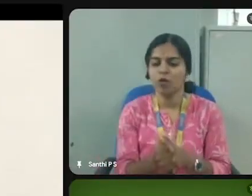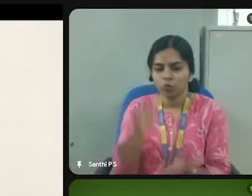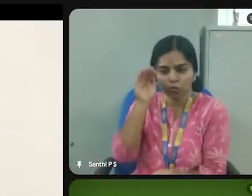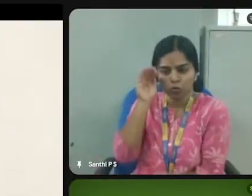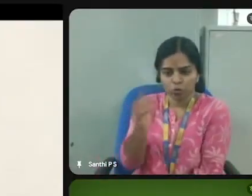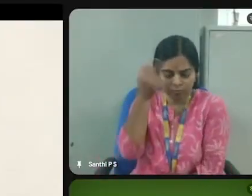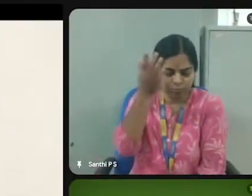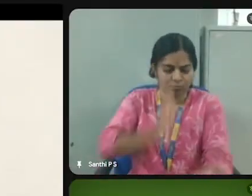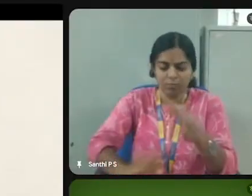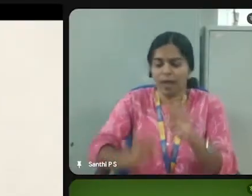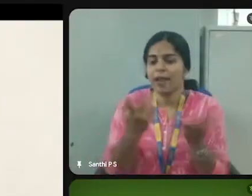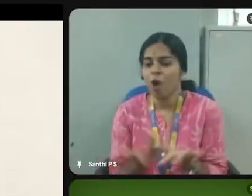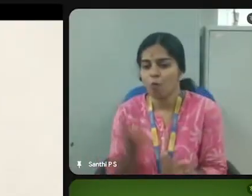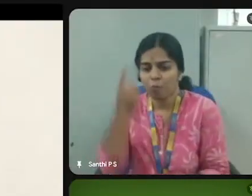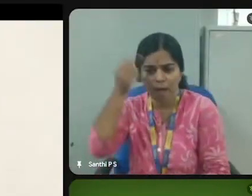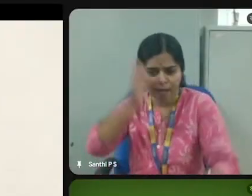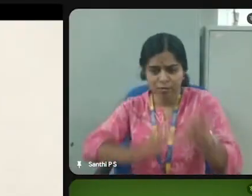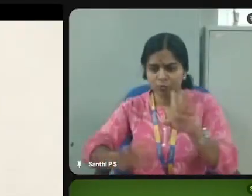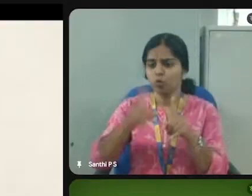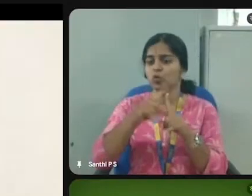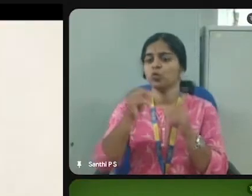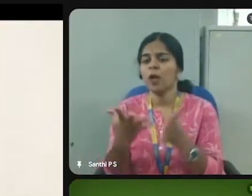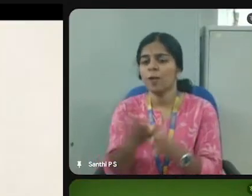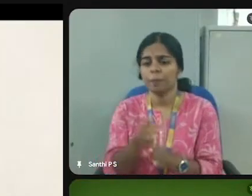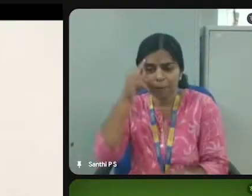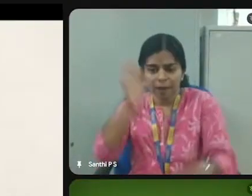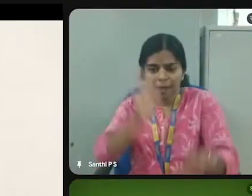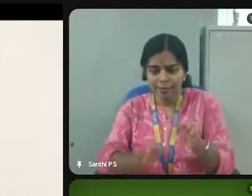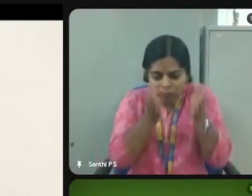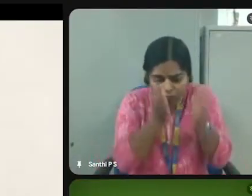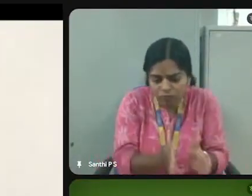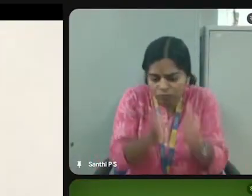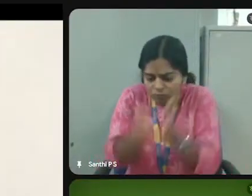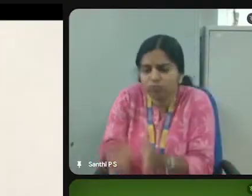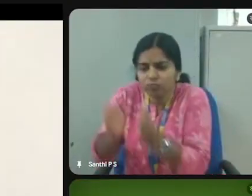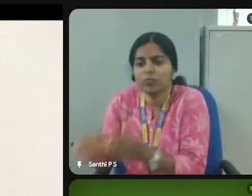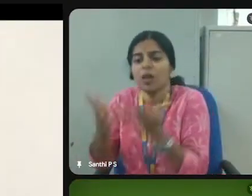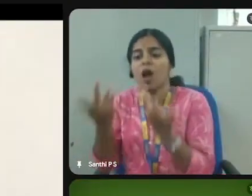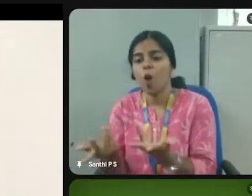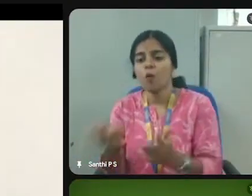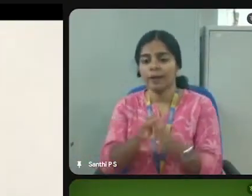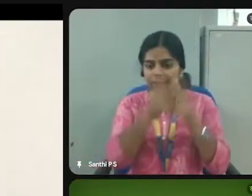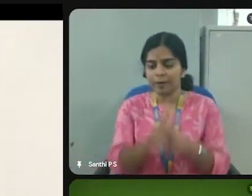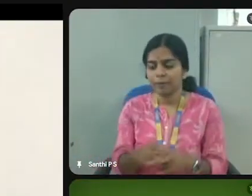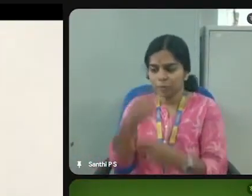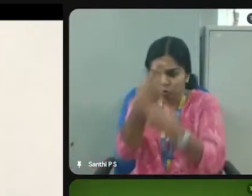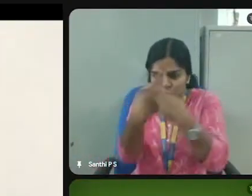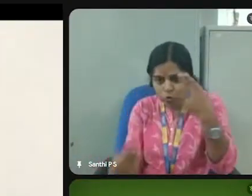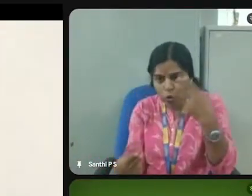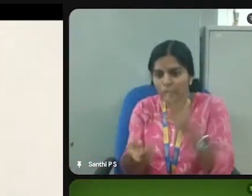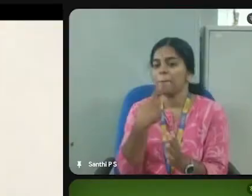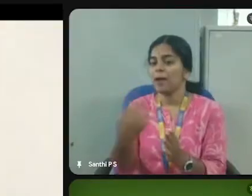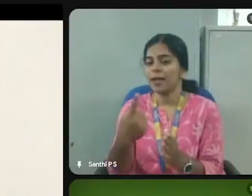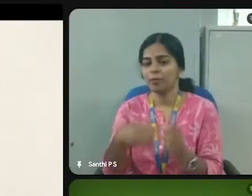എങ്ങനെ ഓർഗനൈസ് ചെയ്യണം, എങ്ങനെ സീക്വൻസ് ചെയ്യണം ഓരോ കാര്യങ്ങൾ എന്ന് പറഞ്ഞാൽ നമുക്ക് സ്റ്റോറി ടെല്ലിംഗ്, സ്റ്റോറി സീക്വൻസിങ് കൊടുക്കാം.